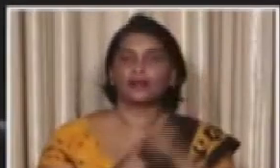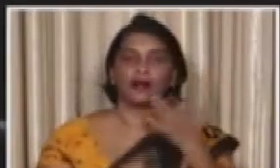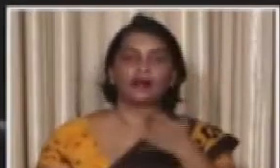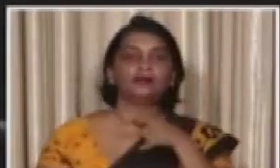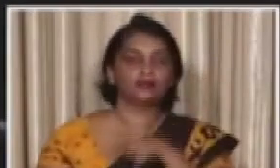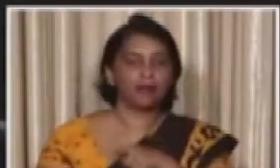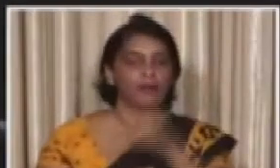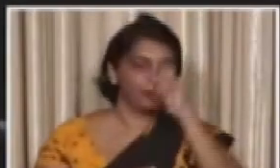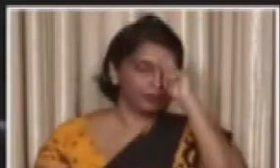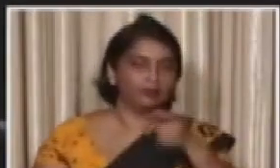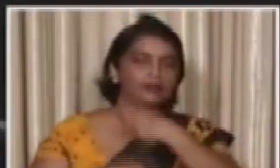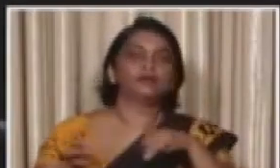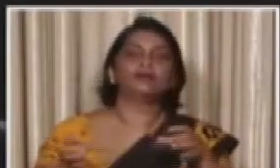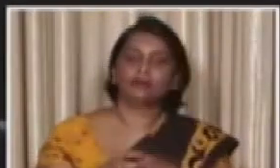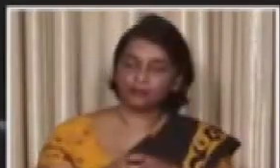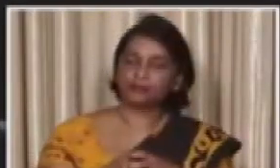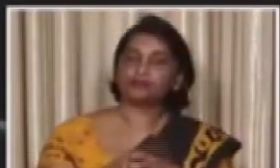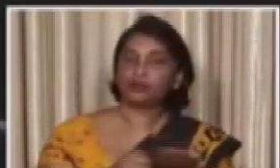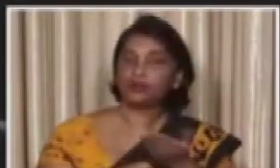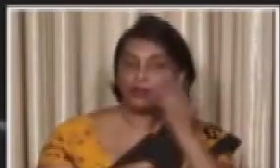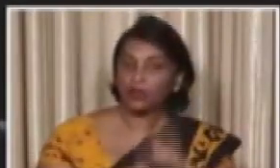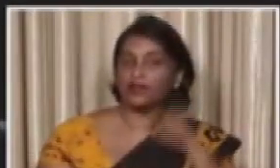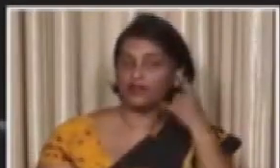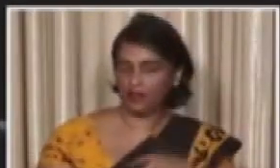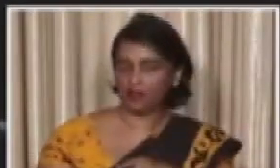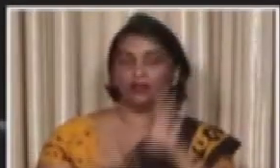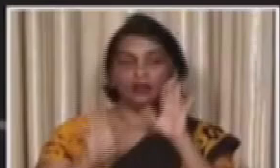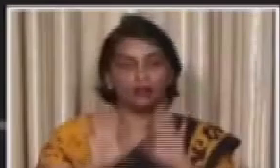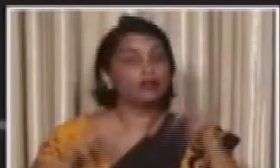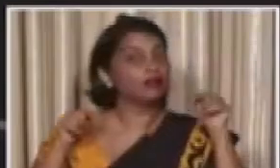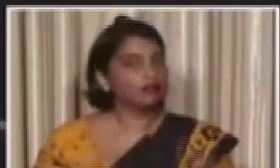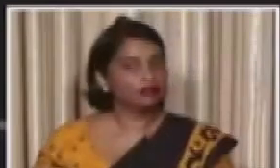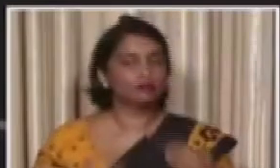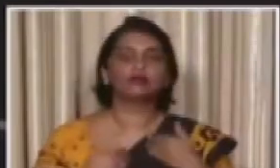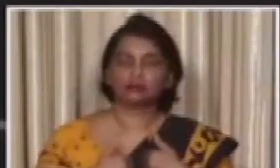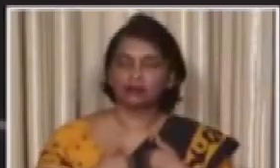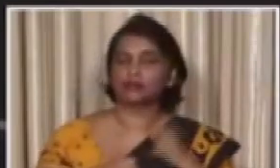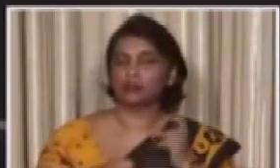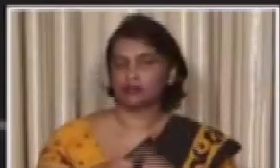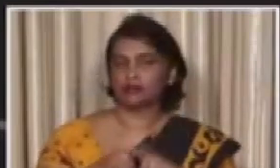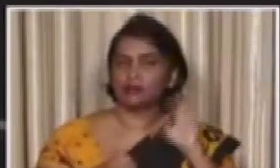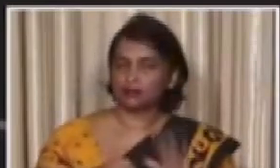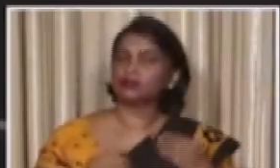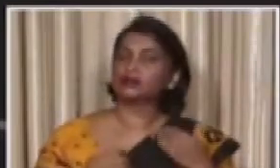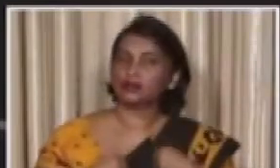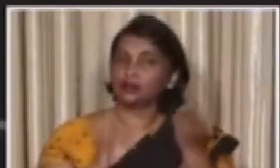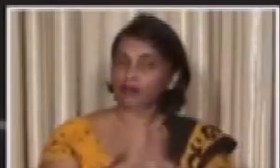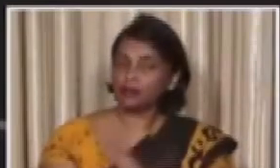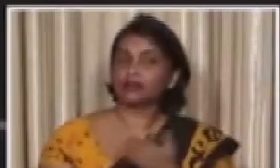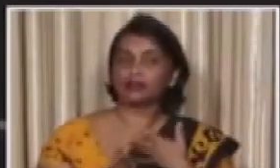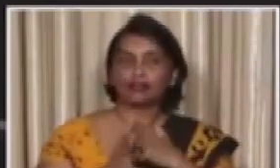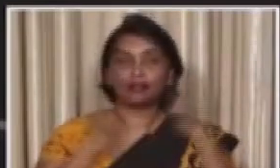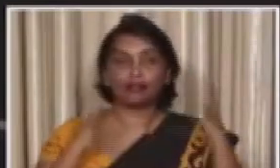ඇතුළු මැතිතුමා ඇතුළු කණ්ඩායමට පුළුවන් වුණේ එහෙමයි. ඒත් අද මට තිබෙන ප්‍රශ්නය තමයි එදා එය අපිට